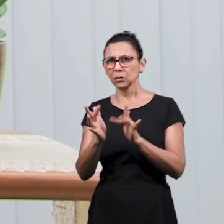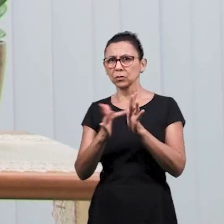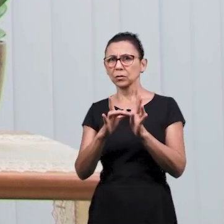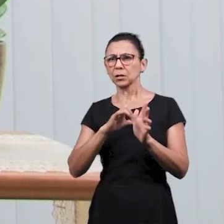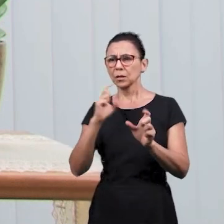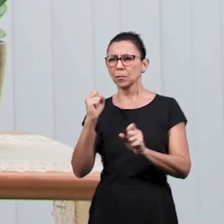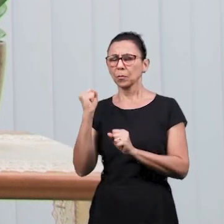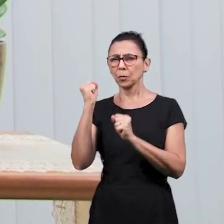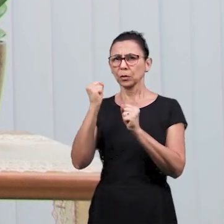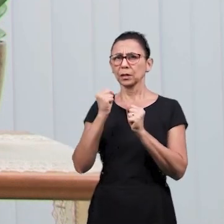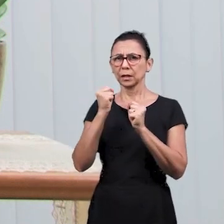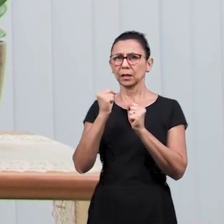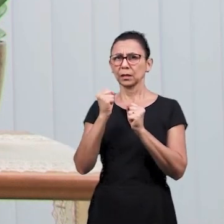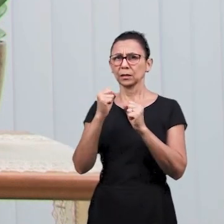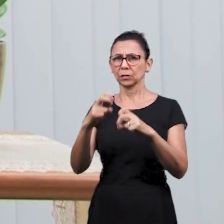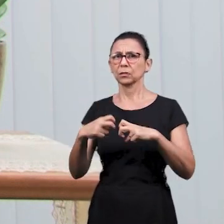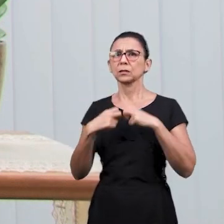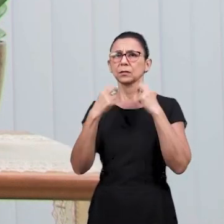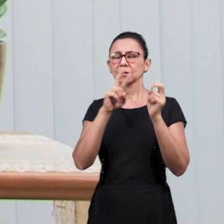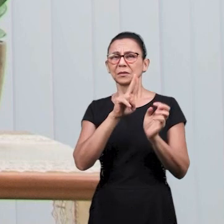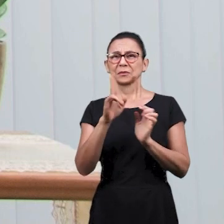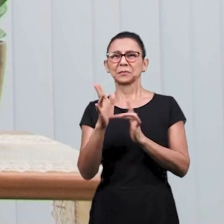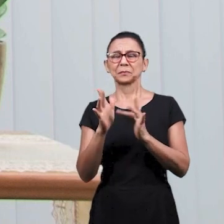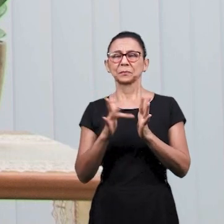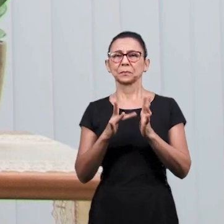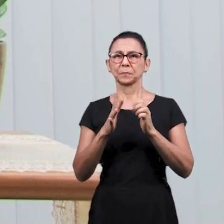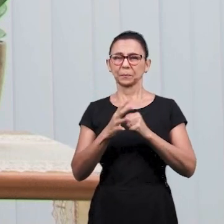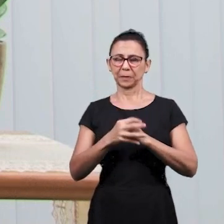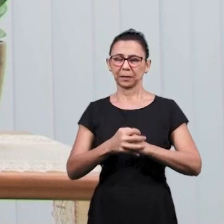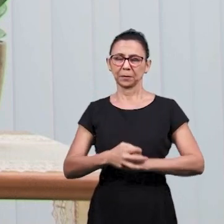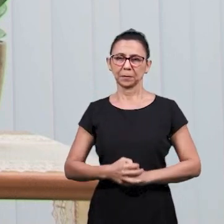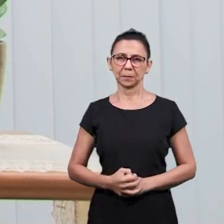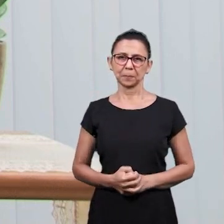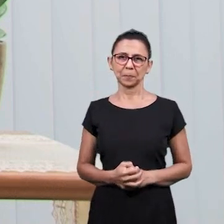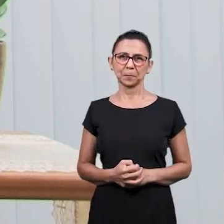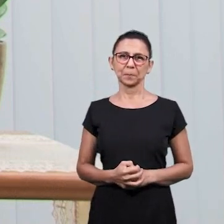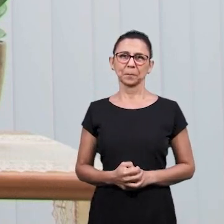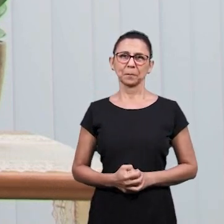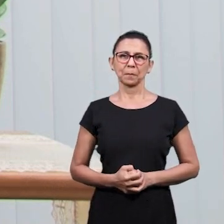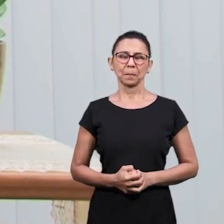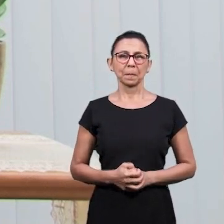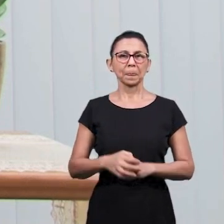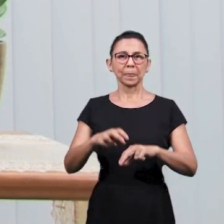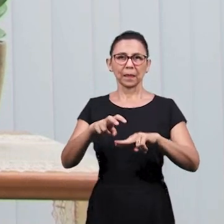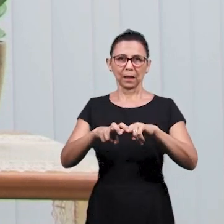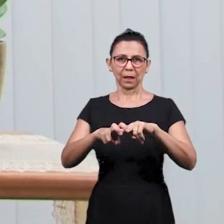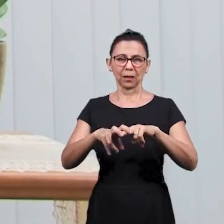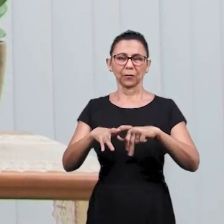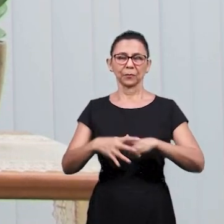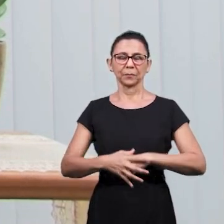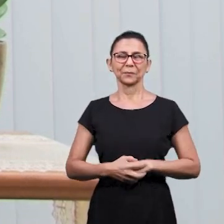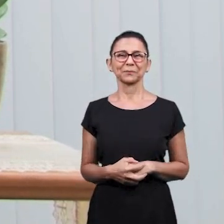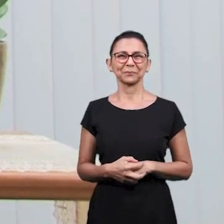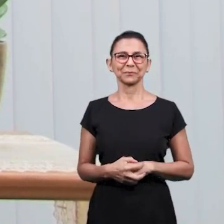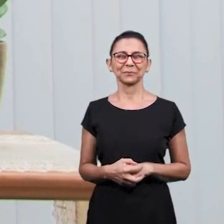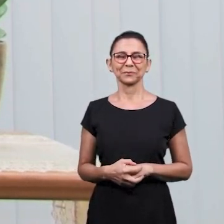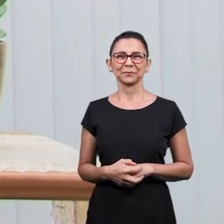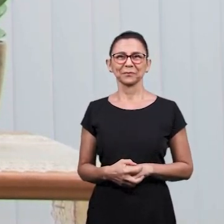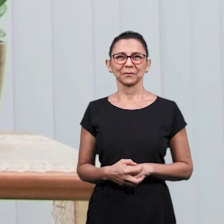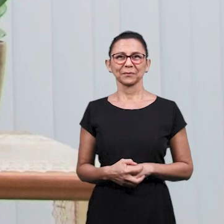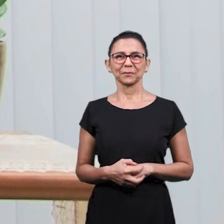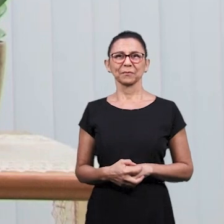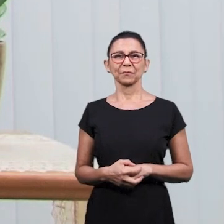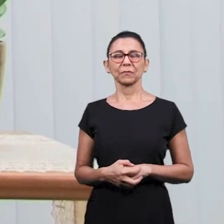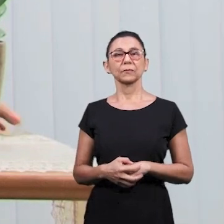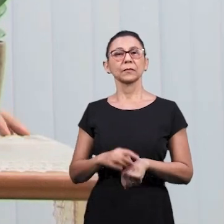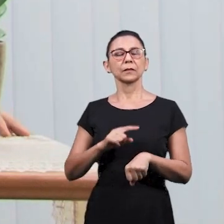благословить. Господь, и сила в крови Иисуса, мы взываем Тебе во имя Господа Иисуса. Аминь. Давайте